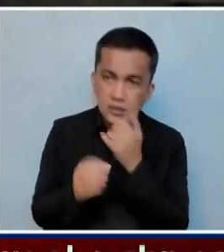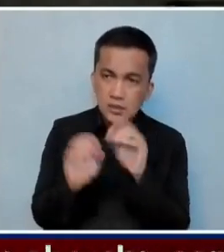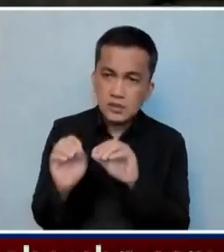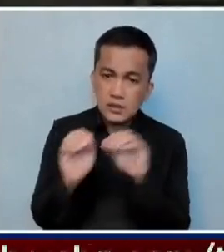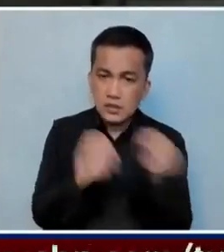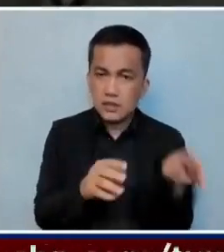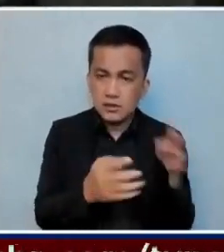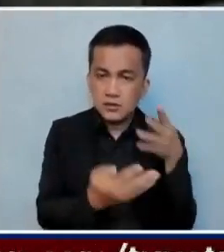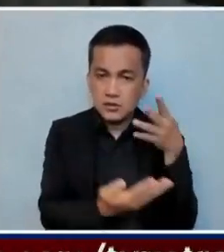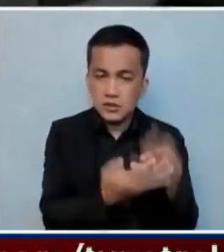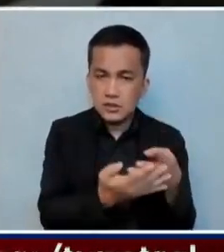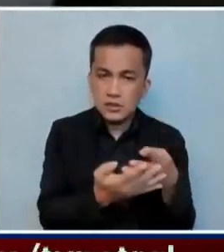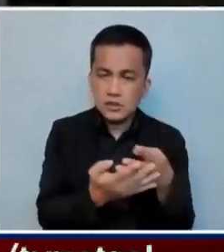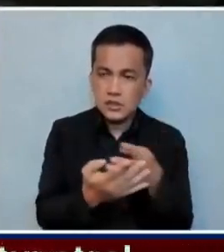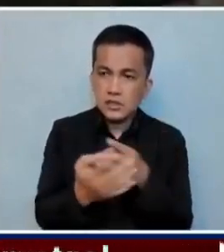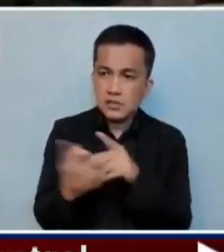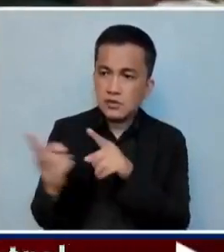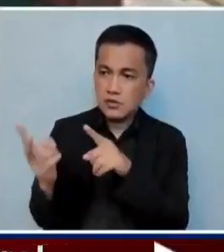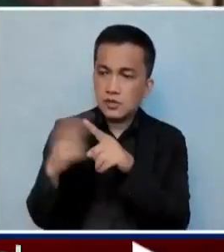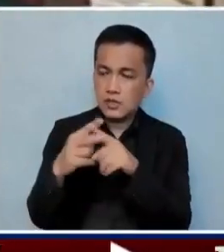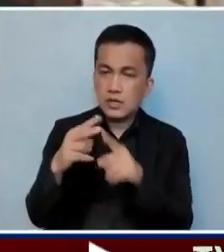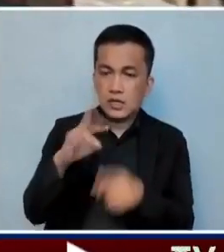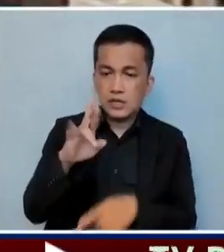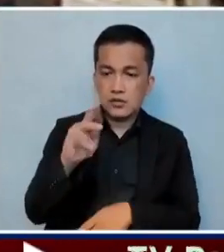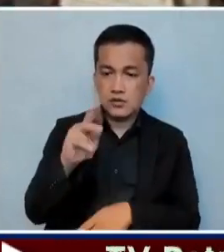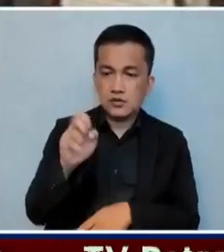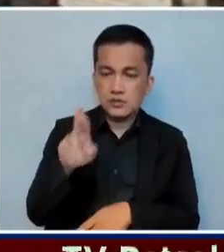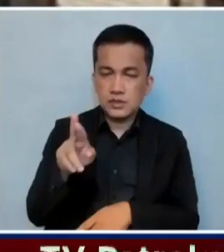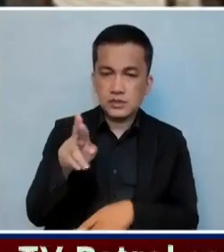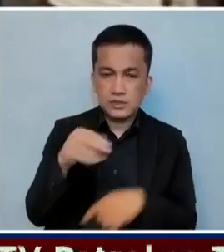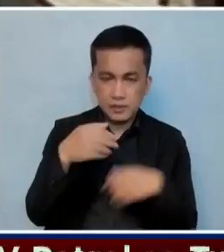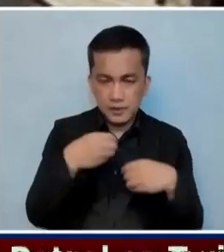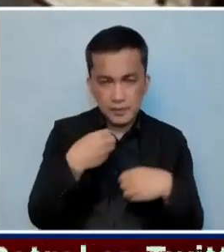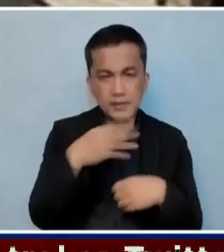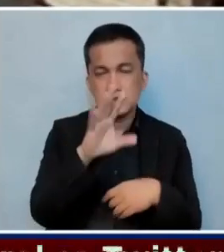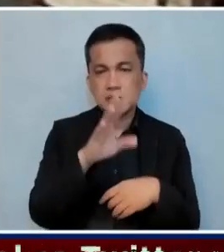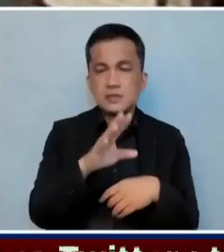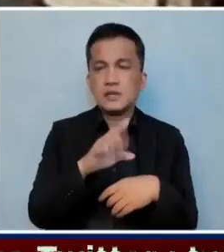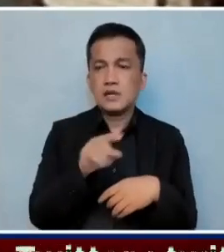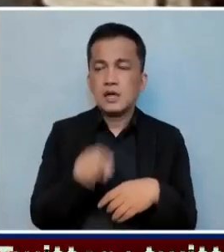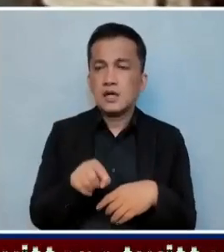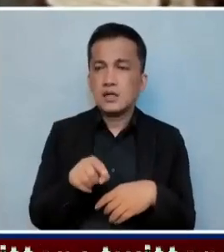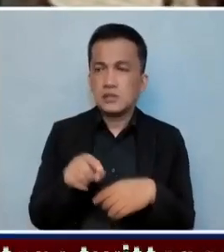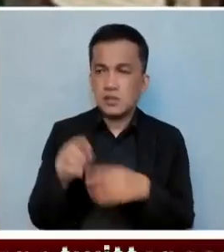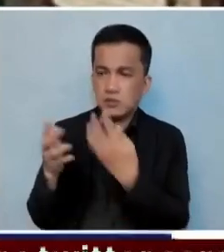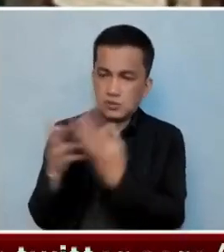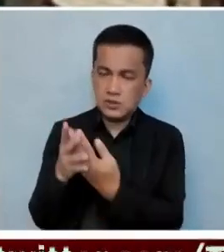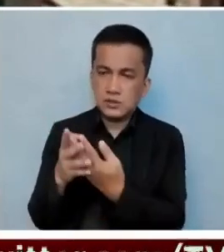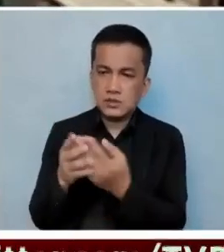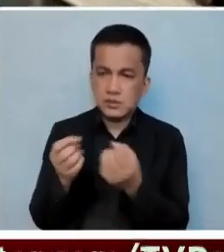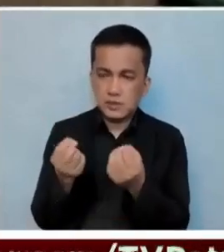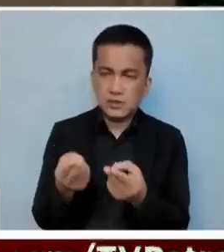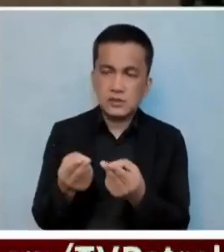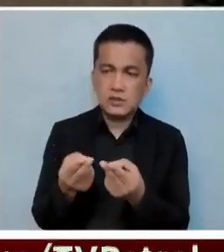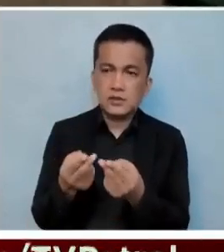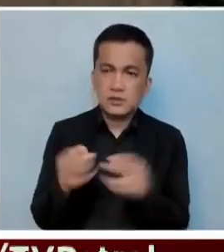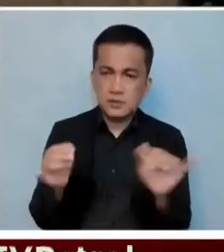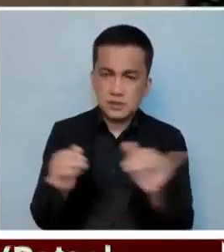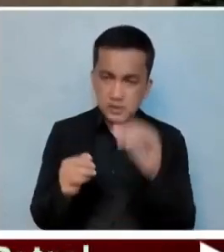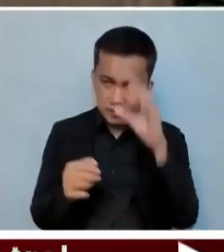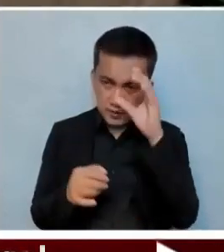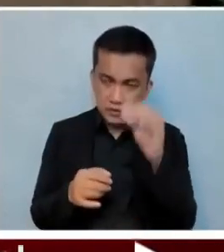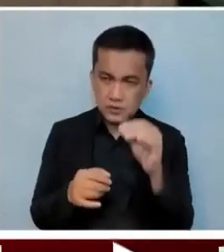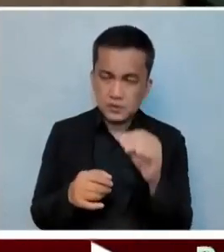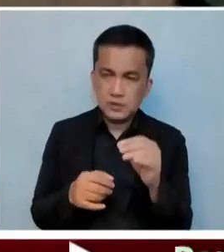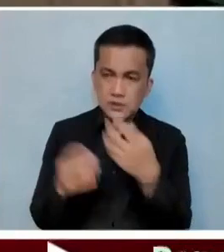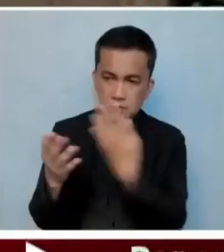yung recruiter niya na nagpaalis sa kanya. Nakakulong na po sila, silang magkalimin, pati lalaki.